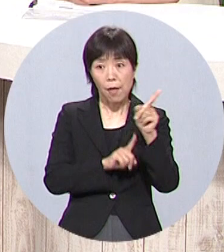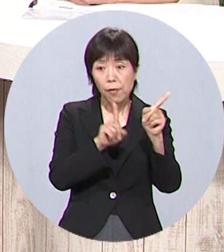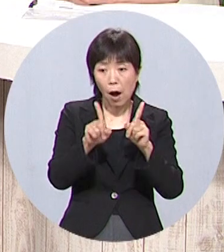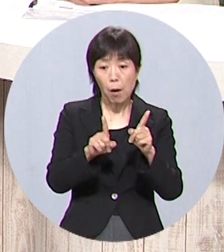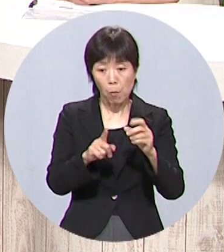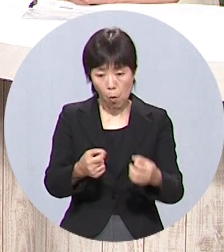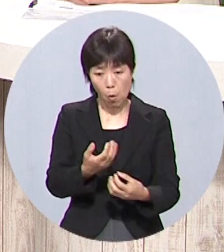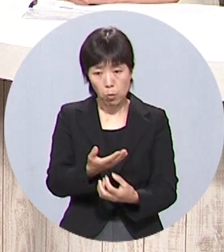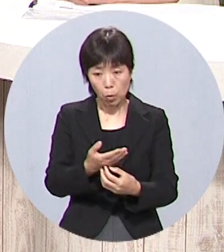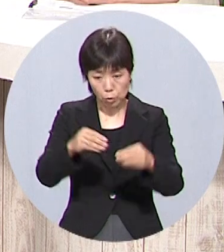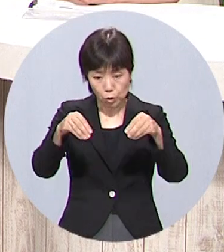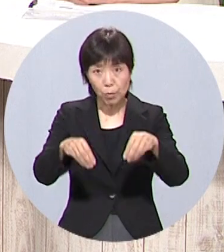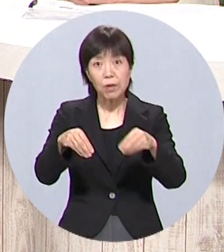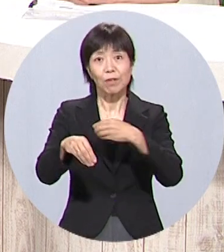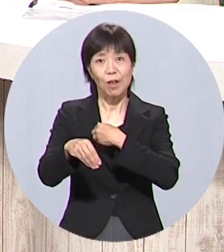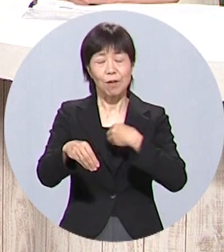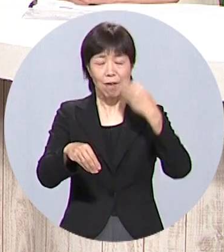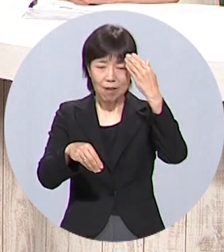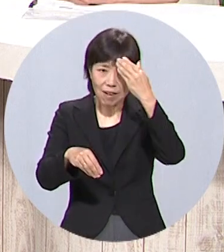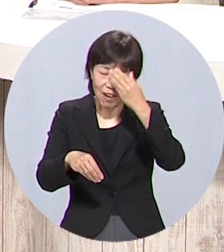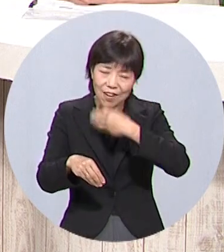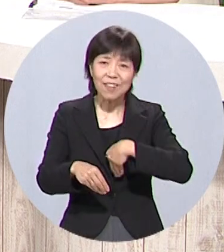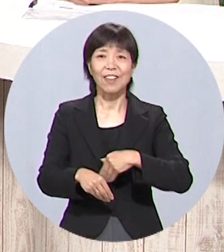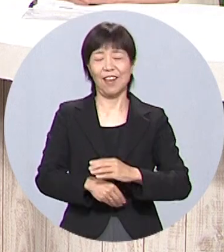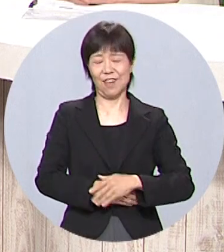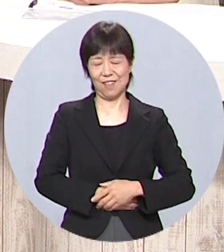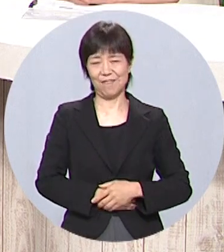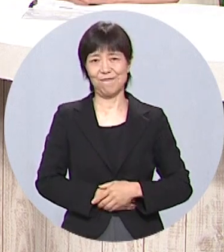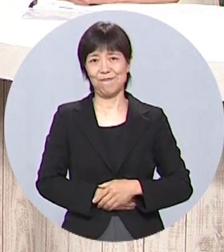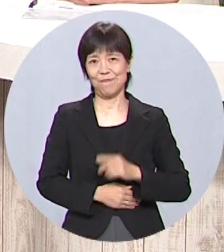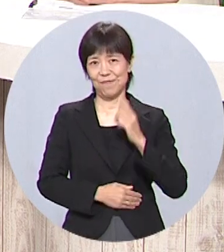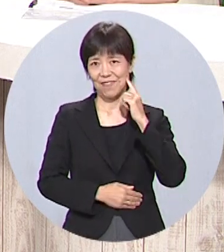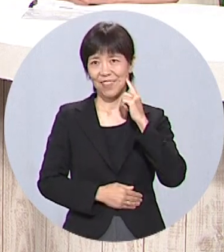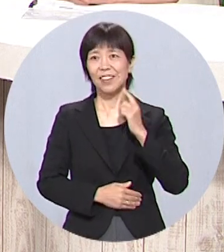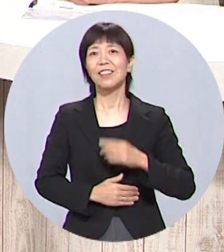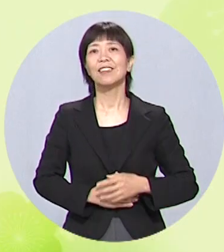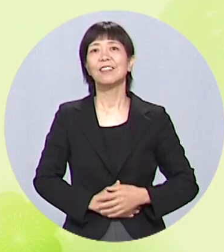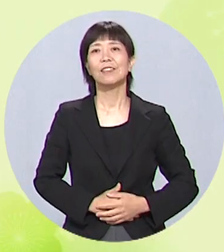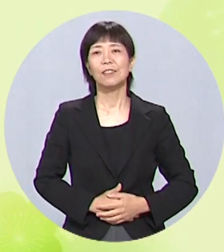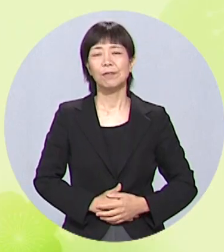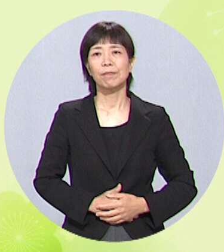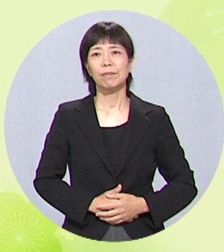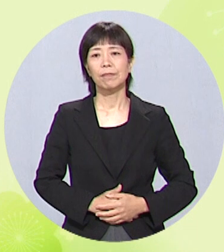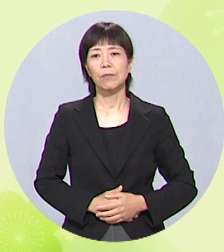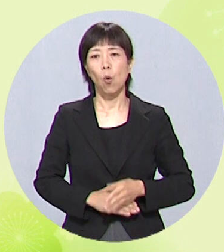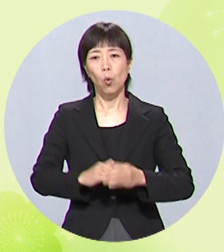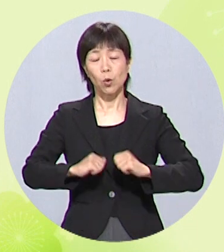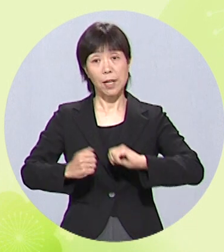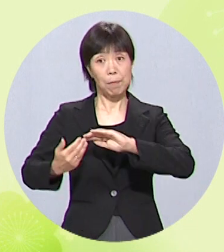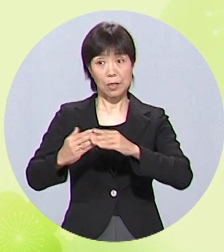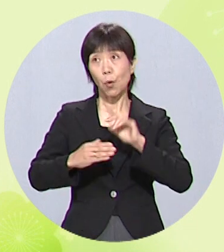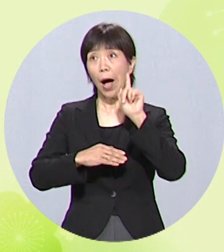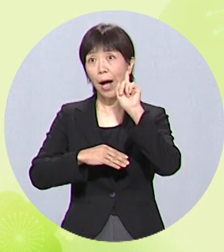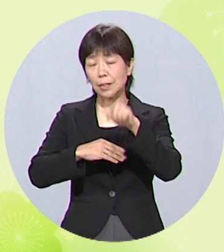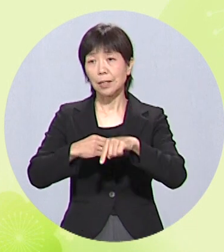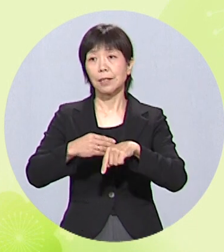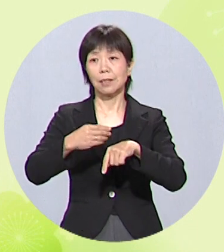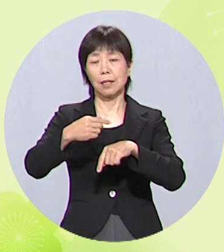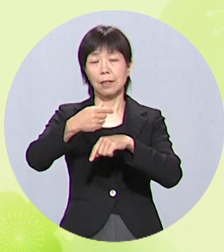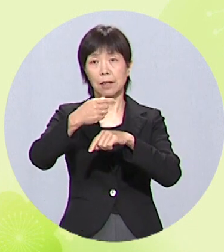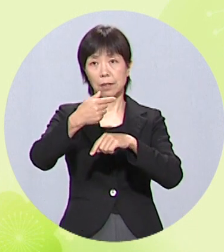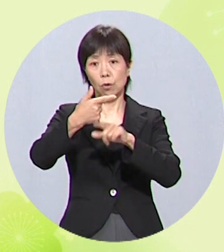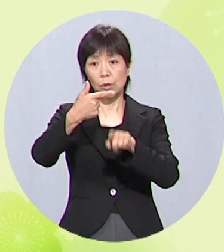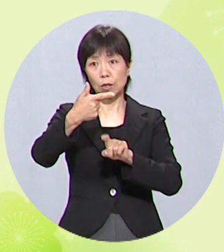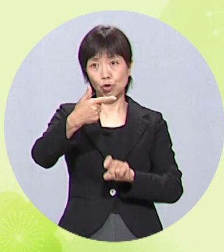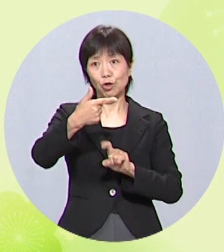め物に使えるなんてね、本当にもう魅力たっぷりですね。 越生町では明日の日曜日11